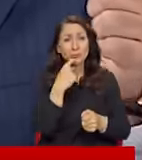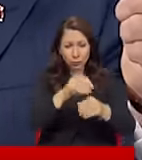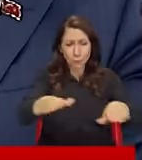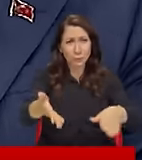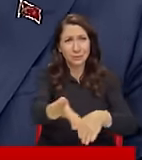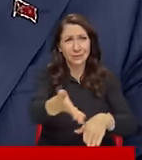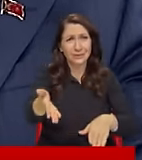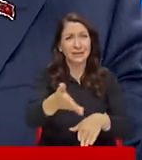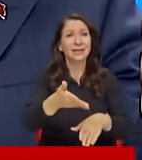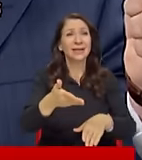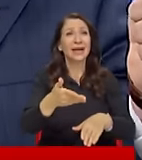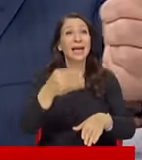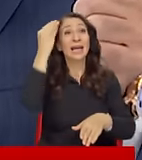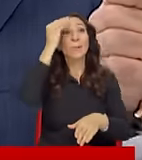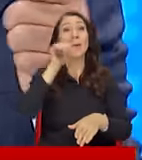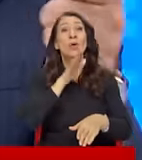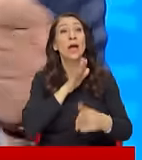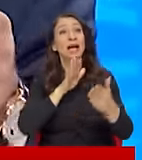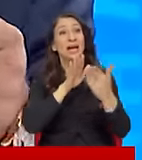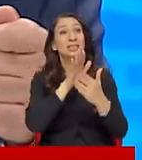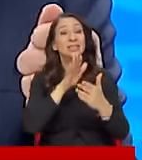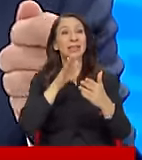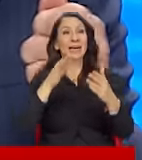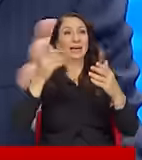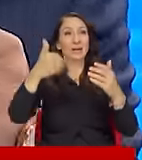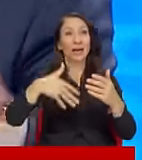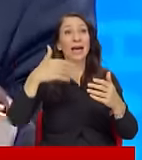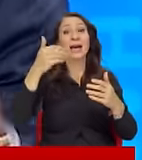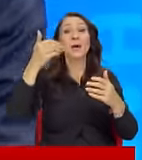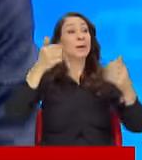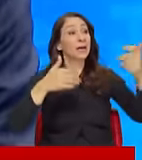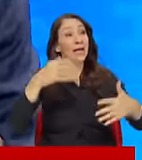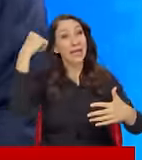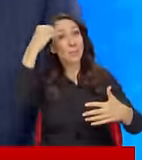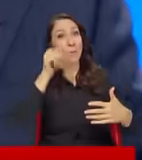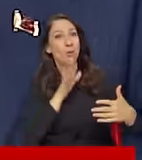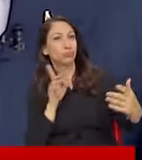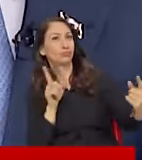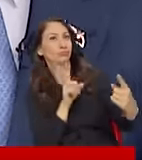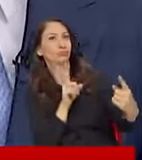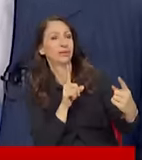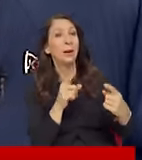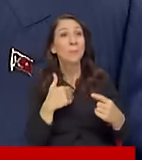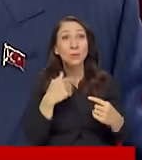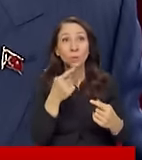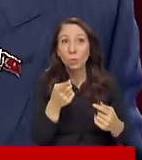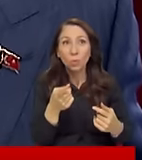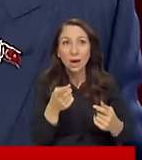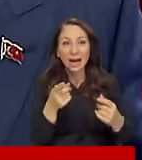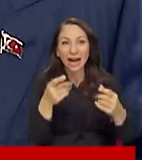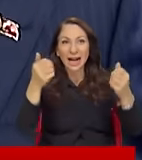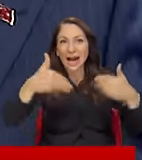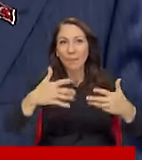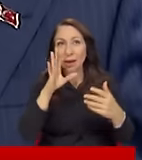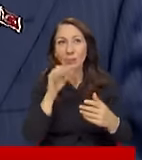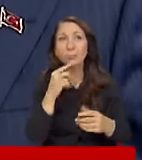çocuklar, İmamoğlu'na karşı kabine diye ya da kabineye karşı İmamoğlu diye. Ben de diyorum ki onlara, kabine kim